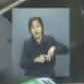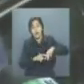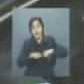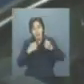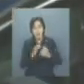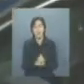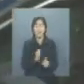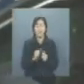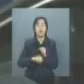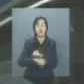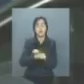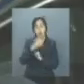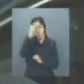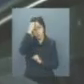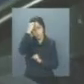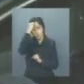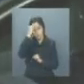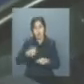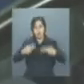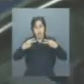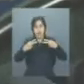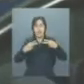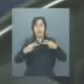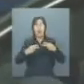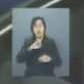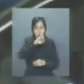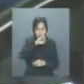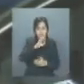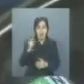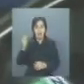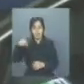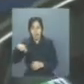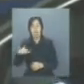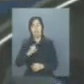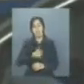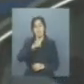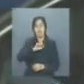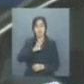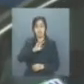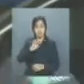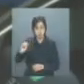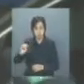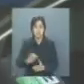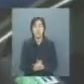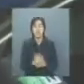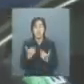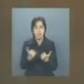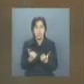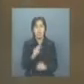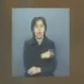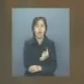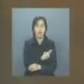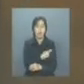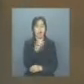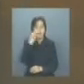กที่ญี่ปุ่นในรอบรองชนะเลิศนัดที่บาซ่าถล่มอัลซาร์ไป 4-0 ค่ะล่าสุดปิยะได้รับอนุญาตให้ออกจากโรงพยาบาลหลังจาก